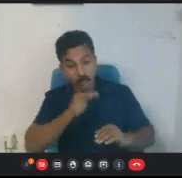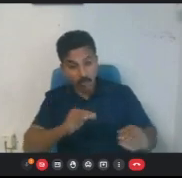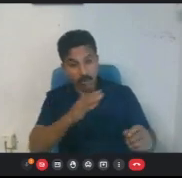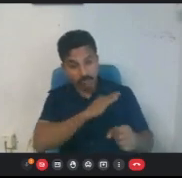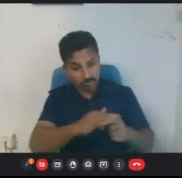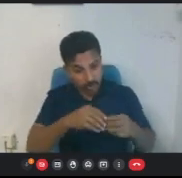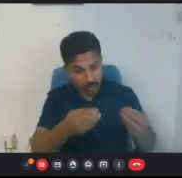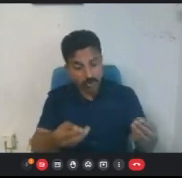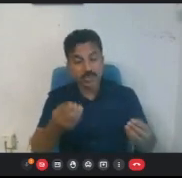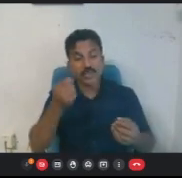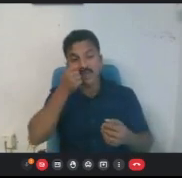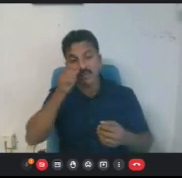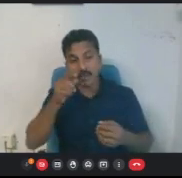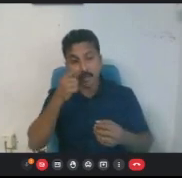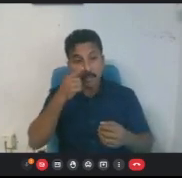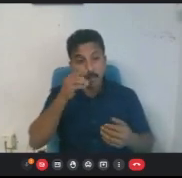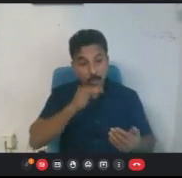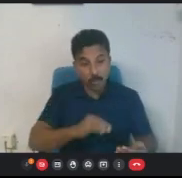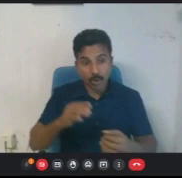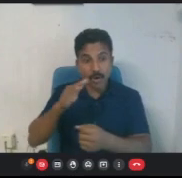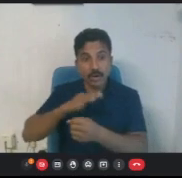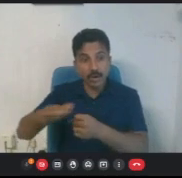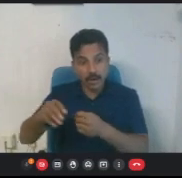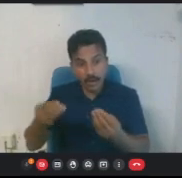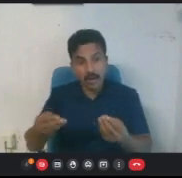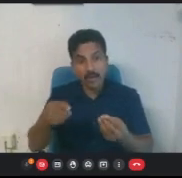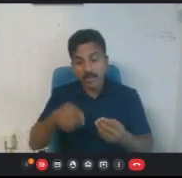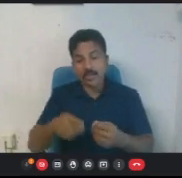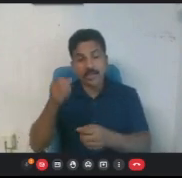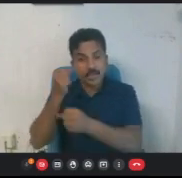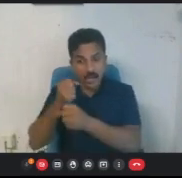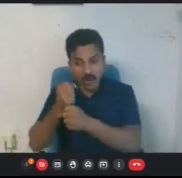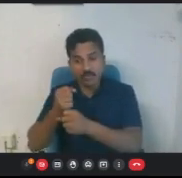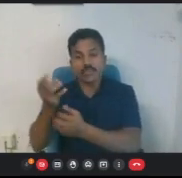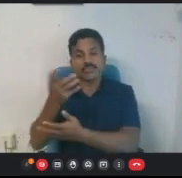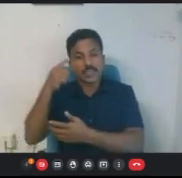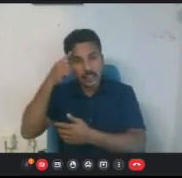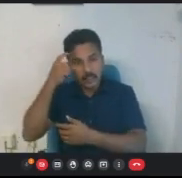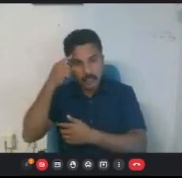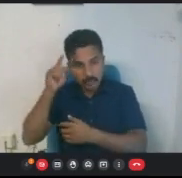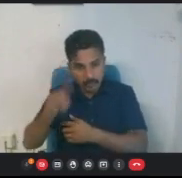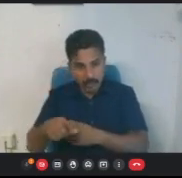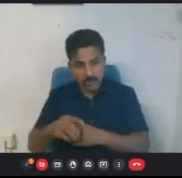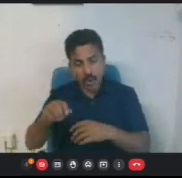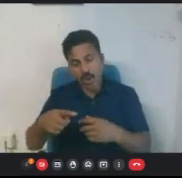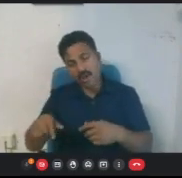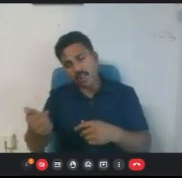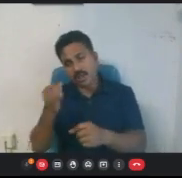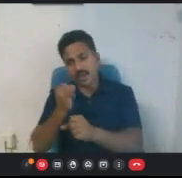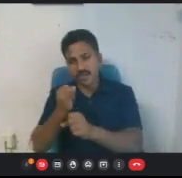എന്താണ് ഇതിനൊക്കെയുള്ള കാരണങ്ങൾ എന്താണെന്ന് സർക്കാർ പരിശോധിക്കണം, അല്ലെങ്കിൽ സർക്കാരിന്റെ കീഴിലുള്ള മറ്റുള്ള ഏജൻസികൾ